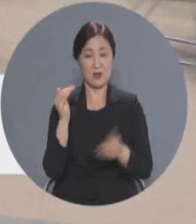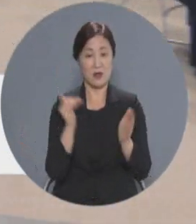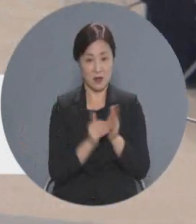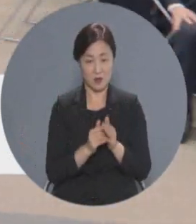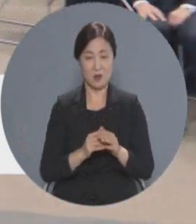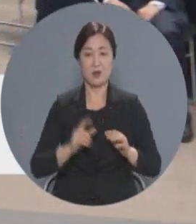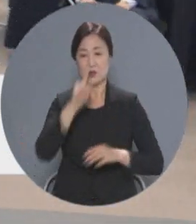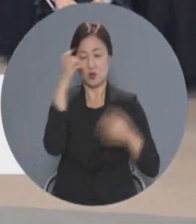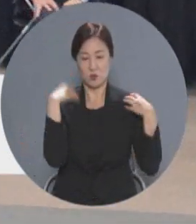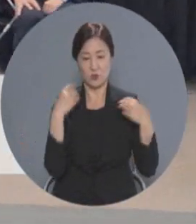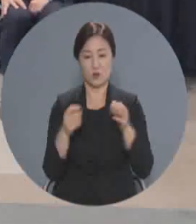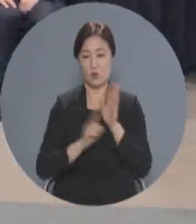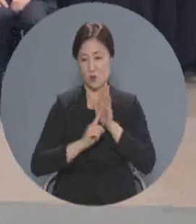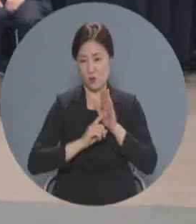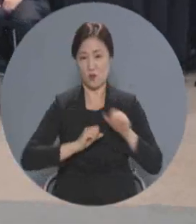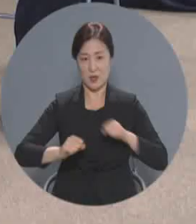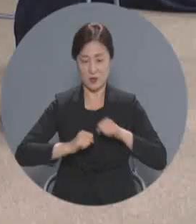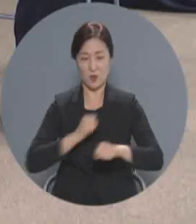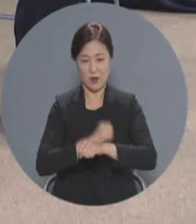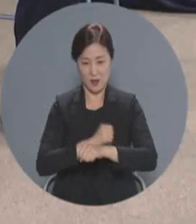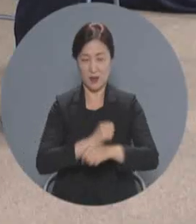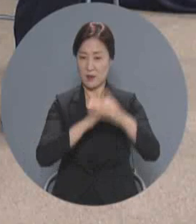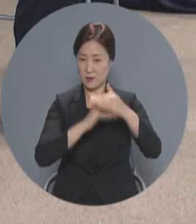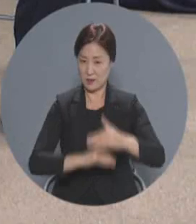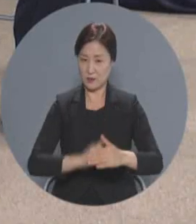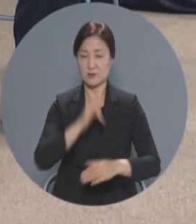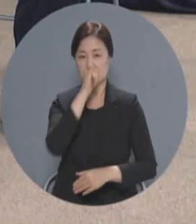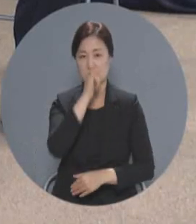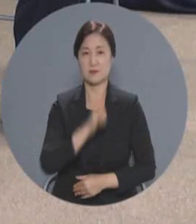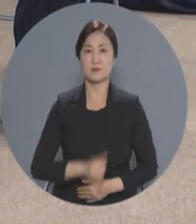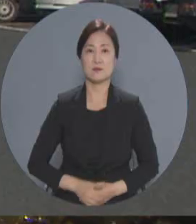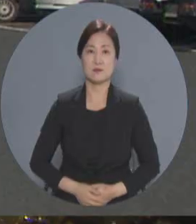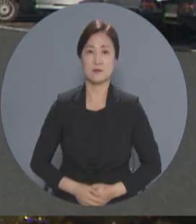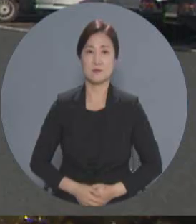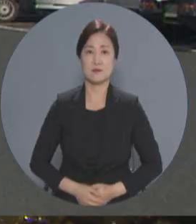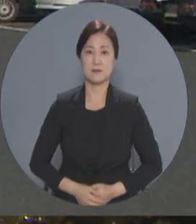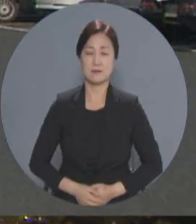홍보 활동에 적극 나선다는 계획입니다.